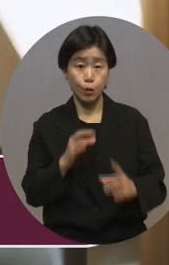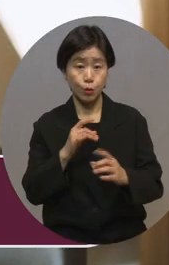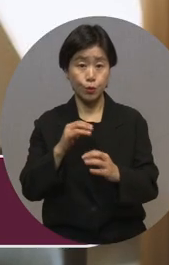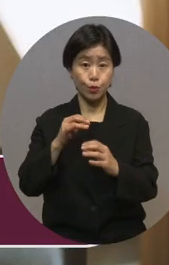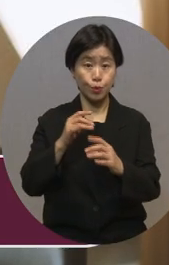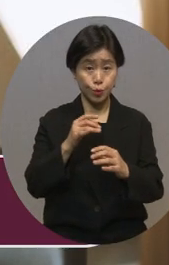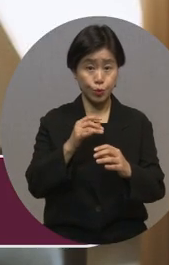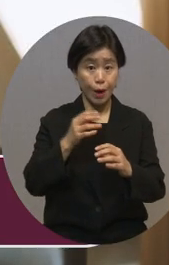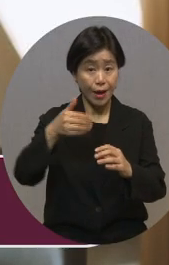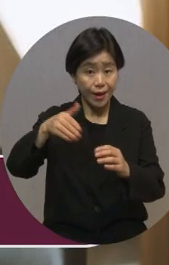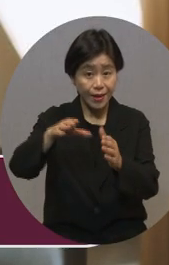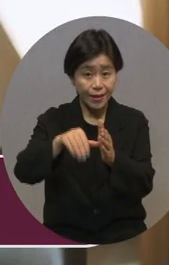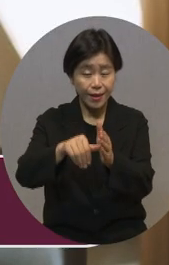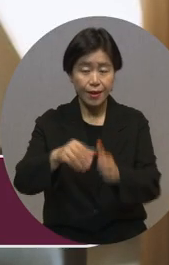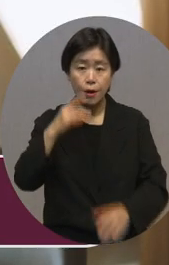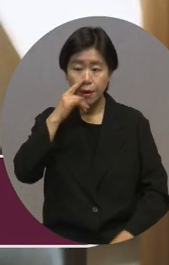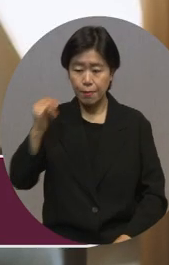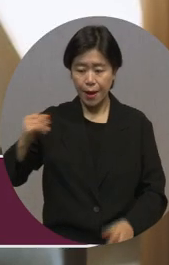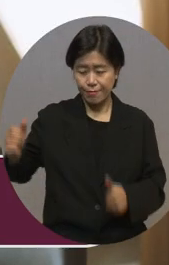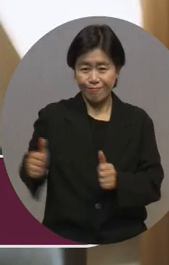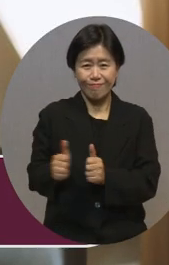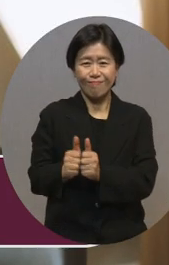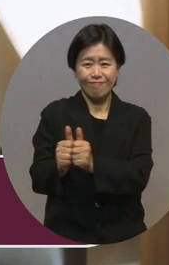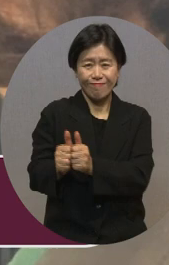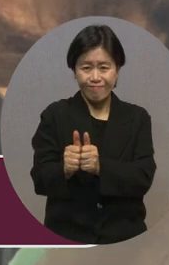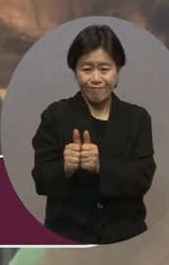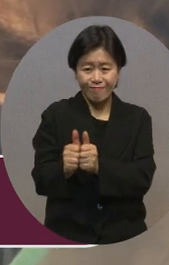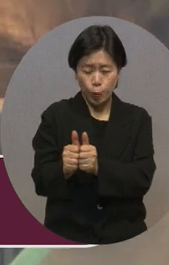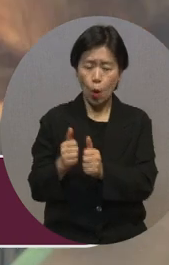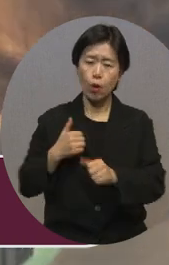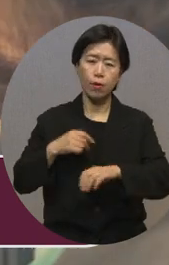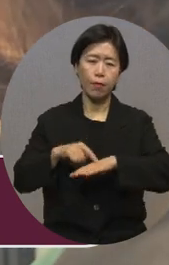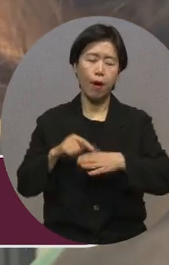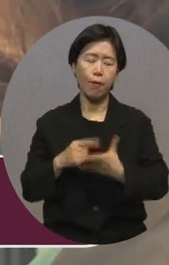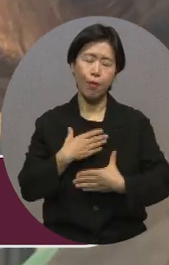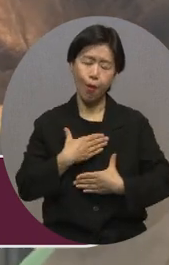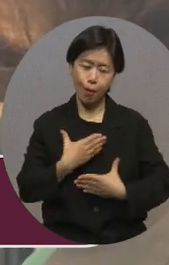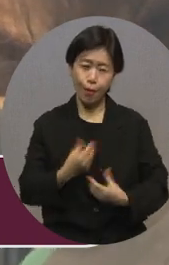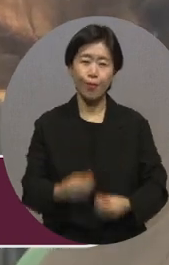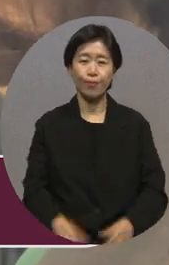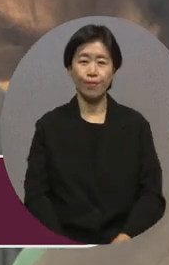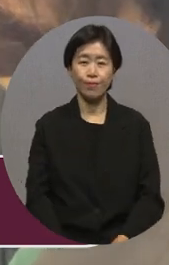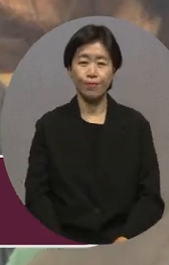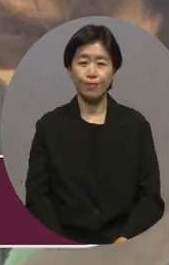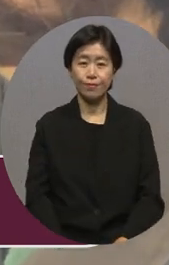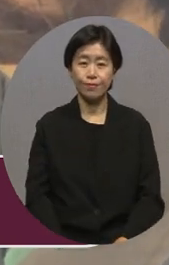연주하러 갈 때 엄마가 옆에 계셔야 마음이 편해요.